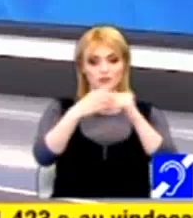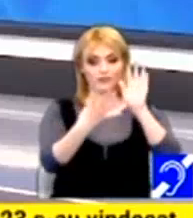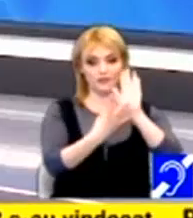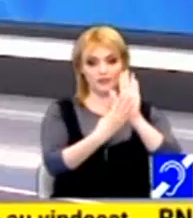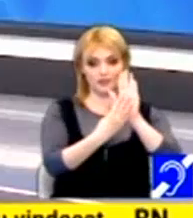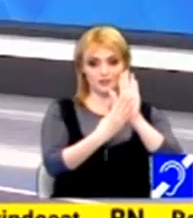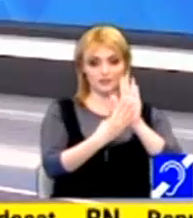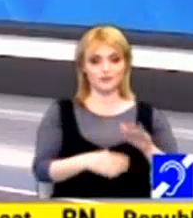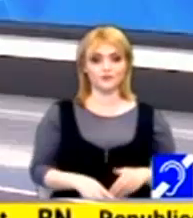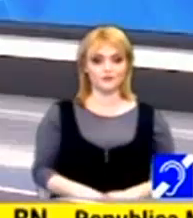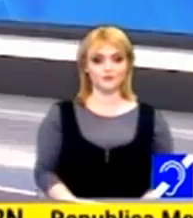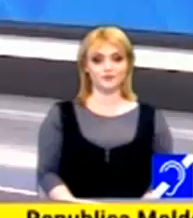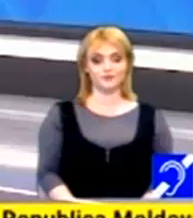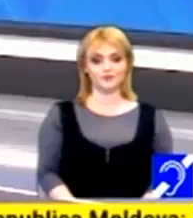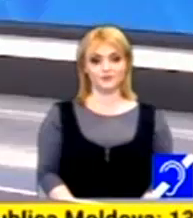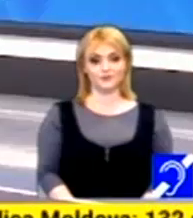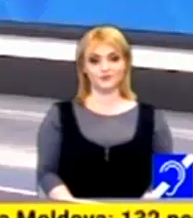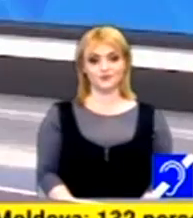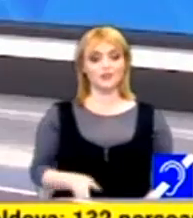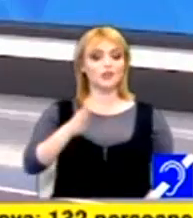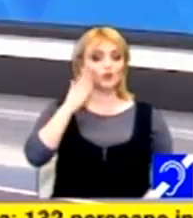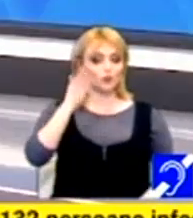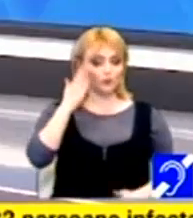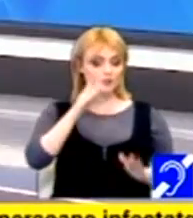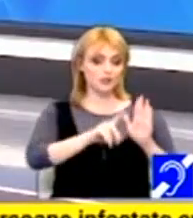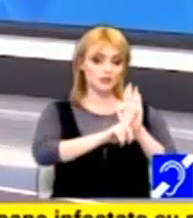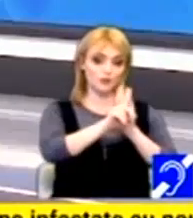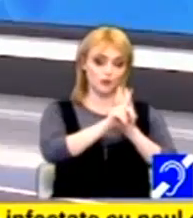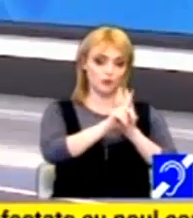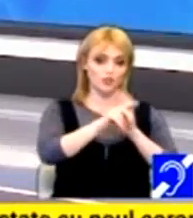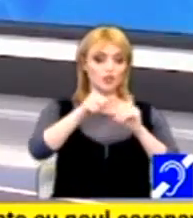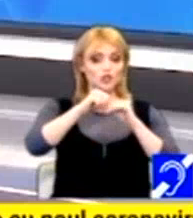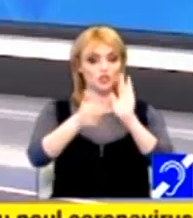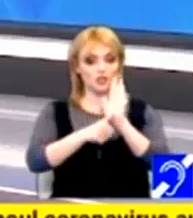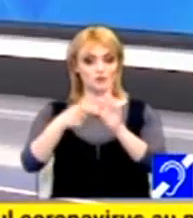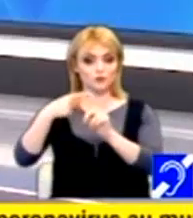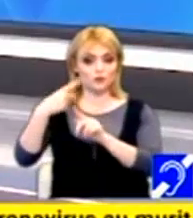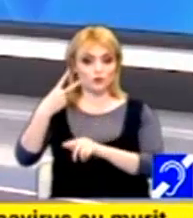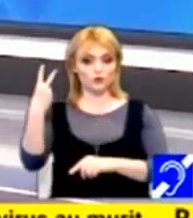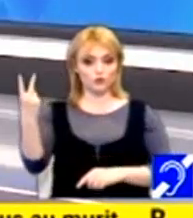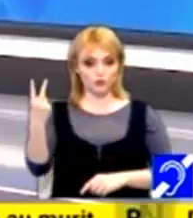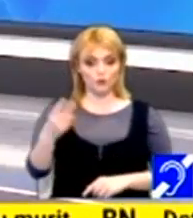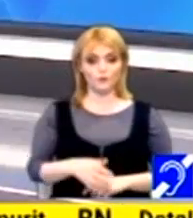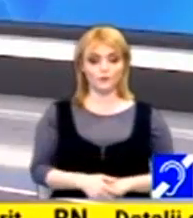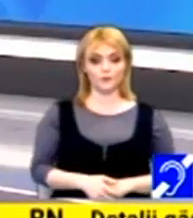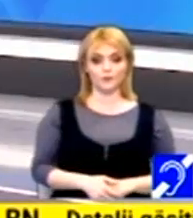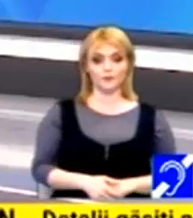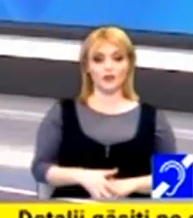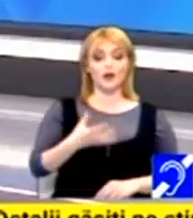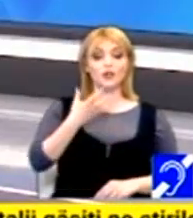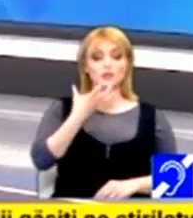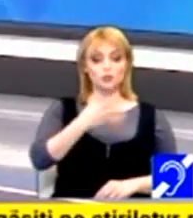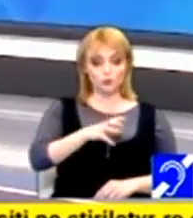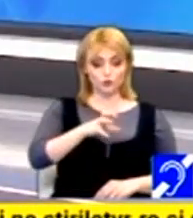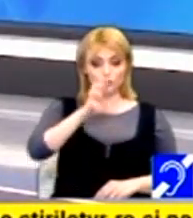iată, 20 de grade. În România, maximele vor oscila între 16 și 22 de grade. În sudul țării și în nord,